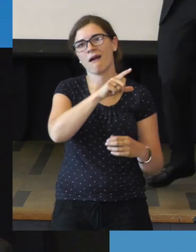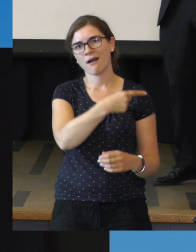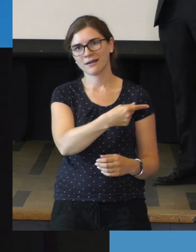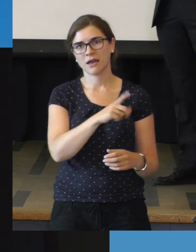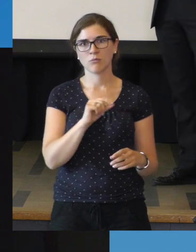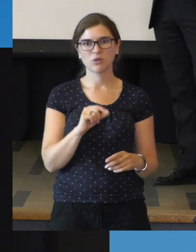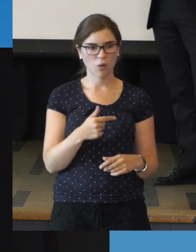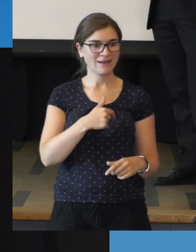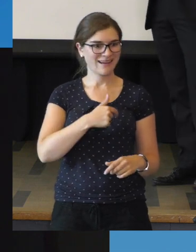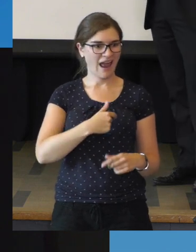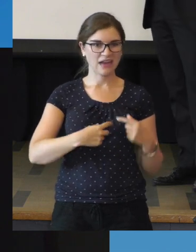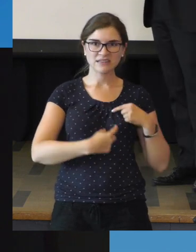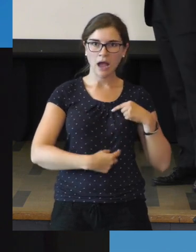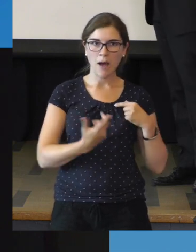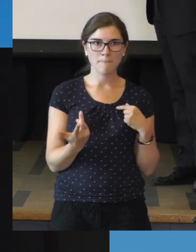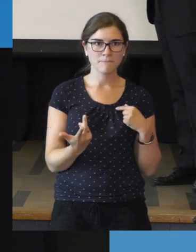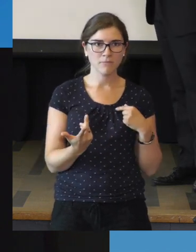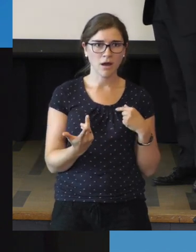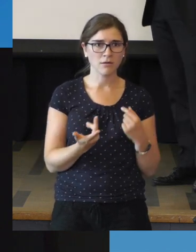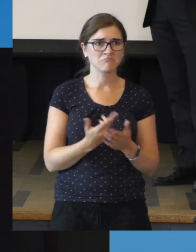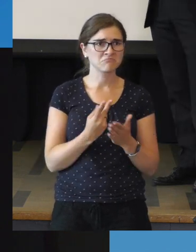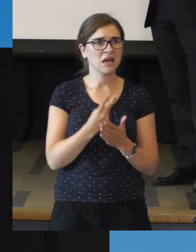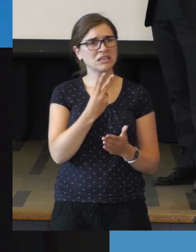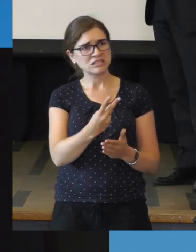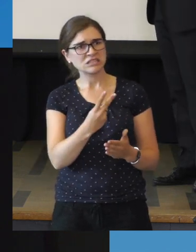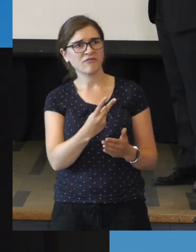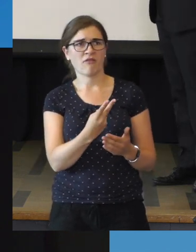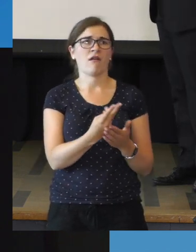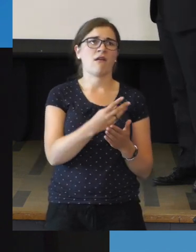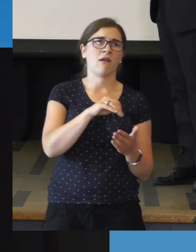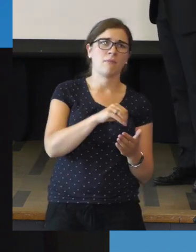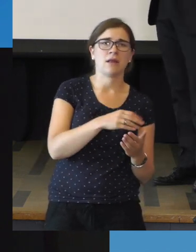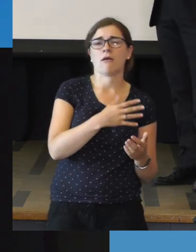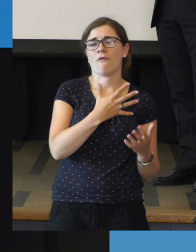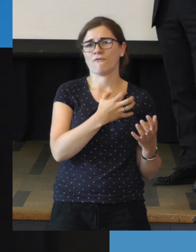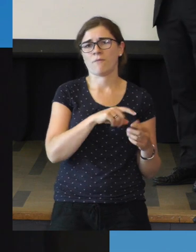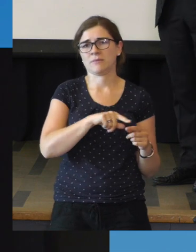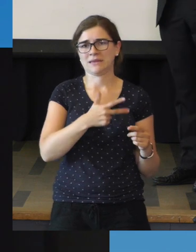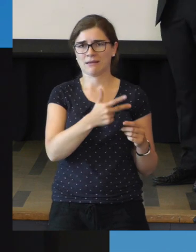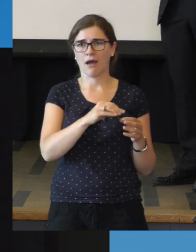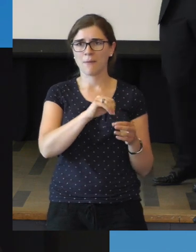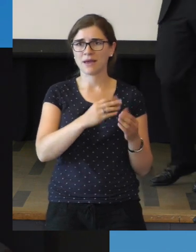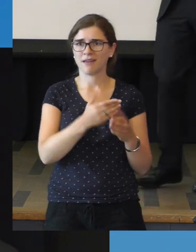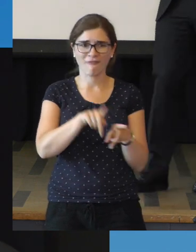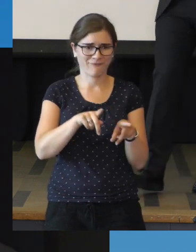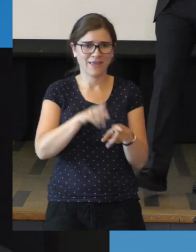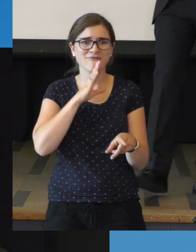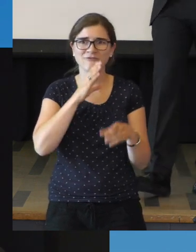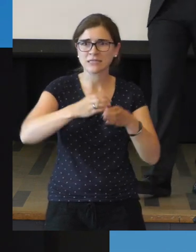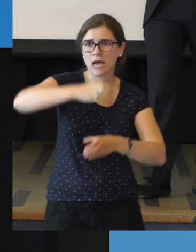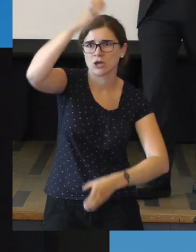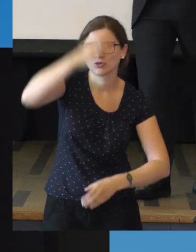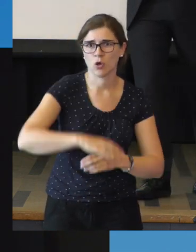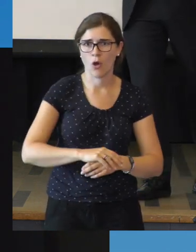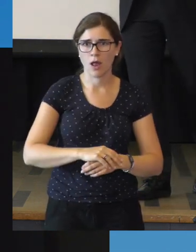permanent ungefähr eine Wassersäule von 2,50 Meter bis 3 Meter herrschen, damit hinter der Klappe eine Wassersäule von ungefähr 1,20